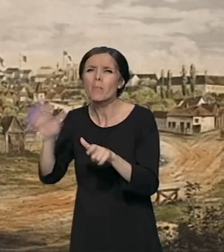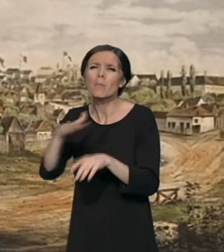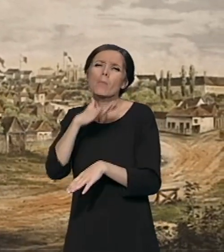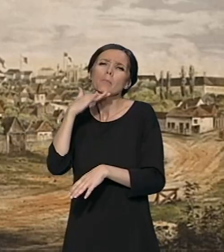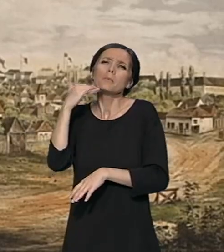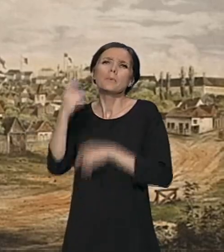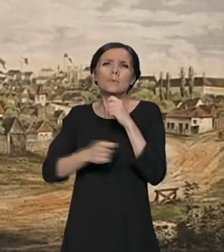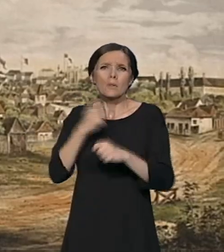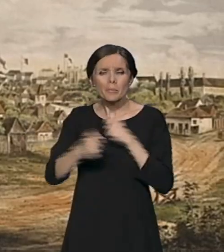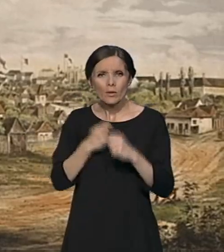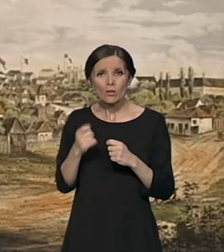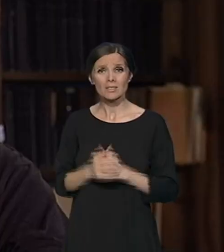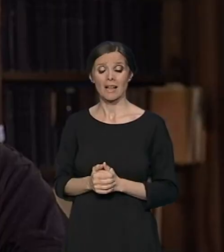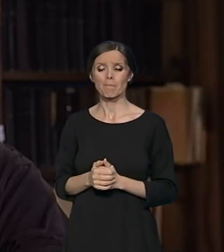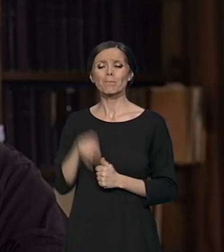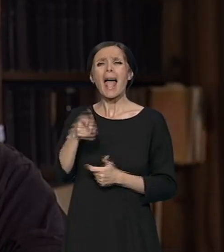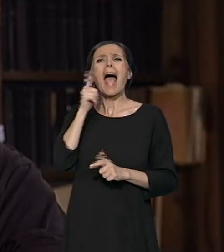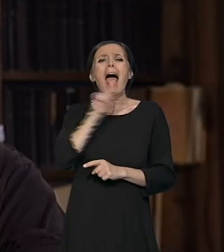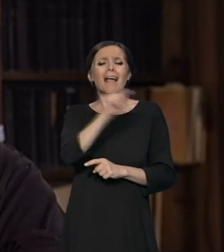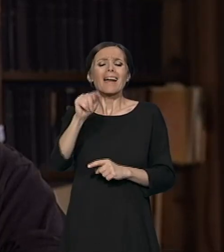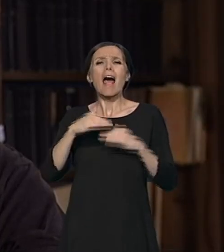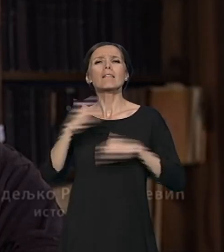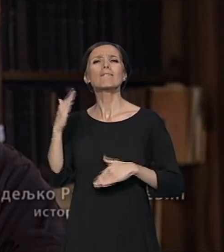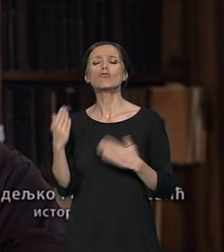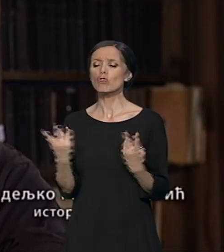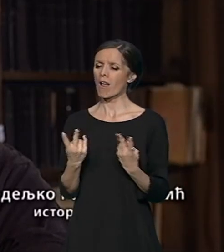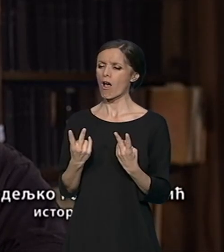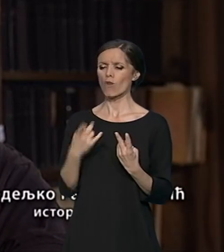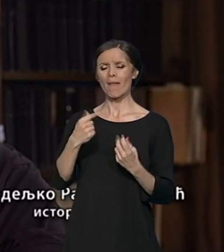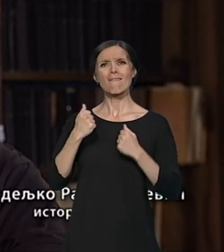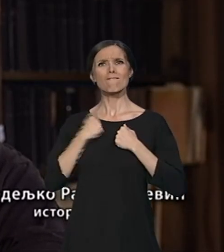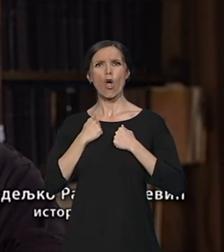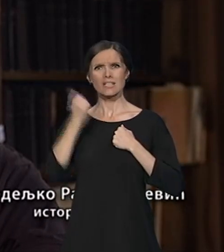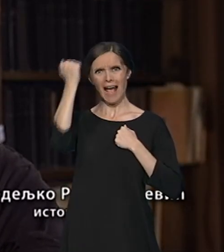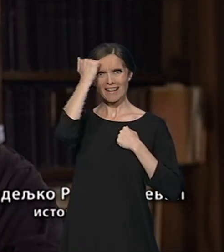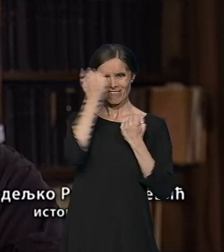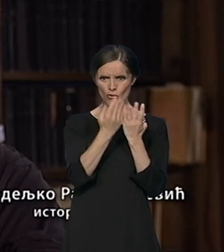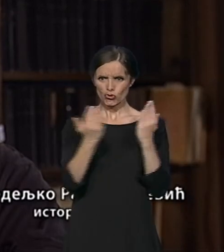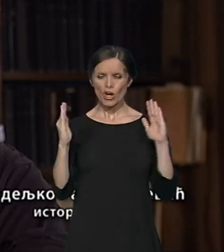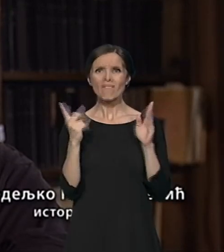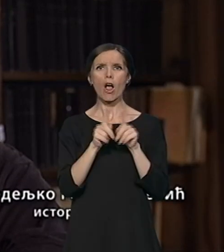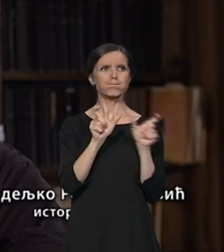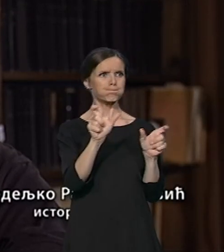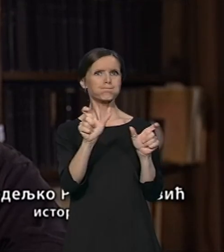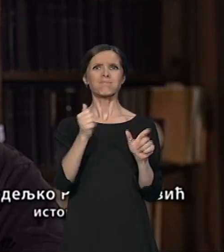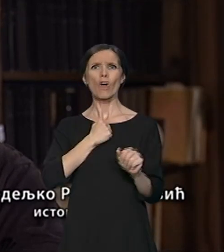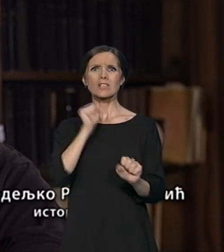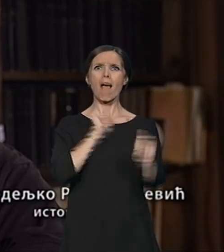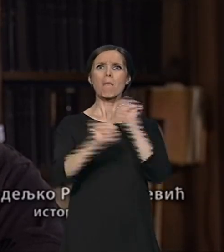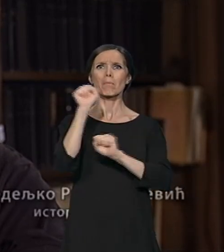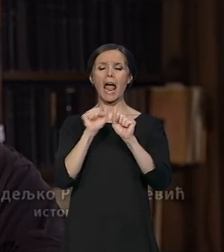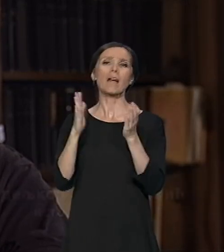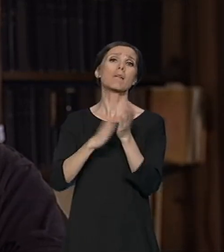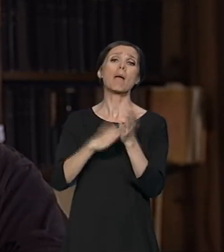Grad predstavlja utvrđenje, garnizonsko uporište, veliko, značajno. Grad je Beogradska